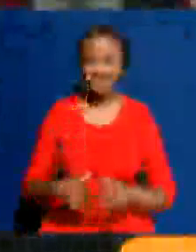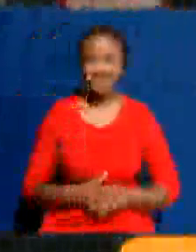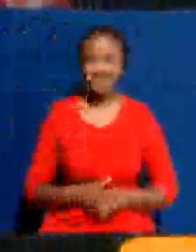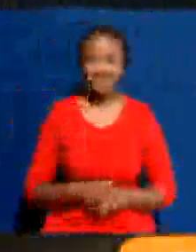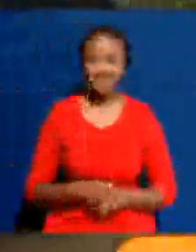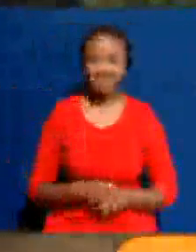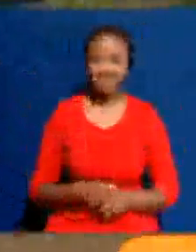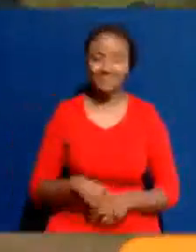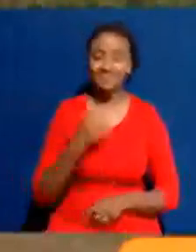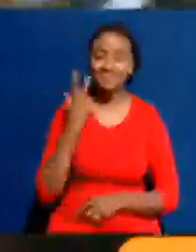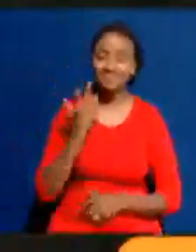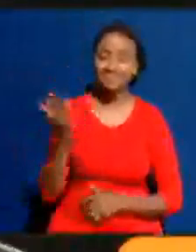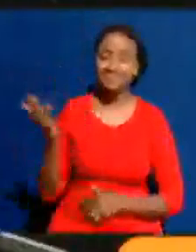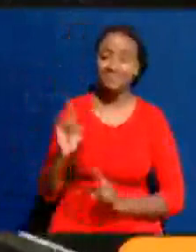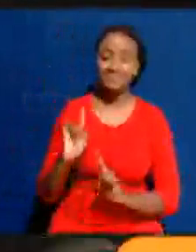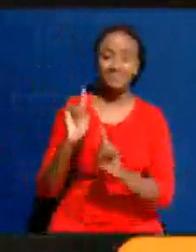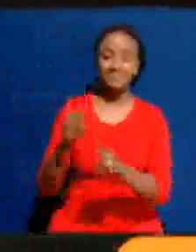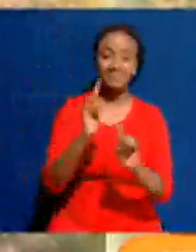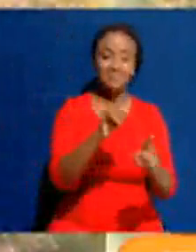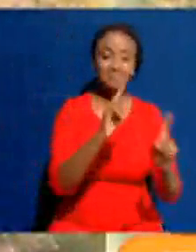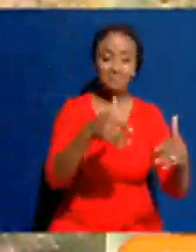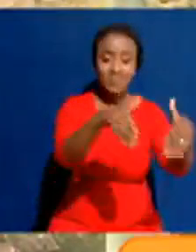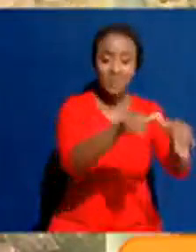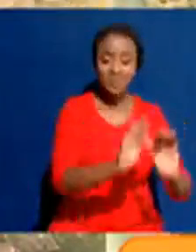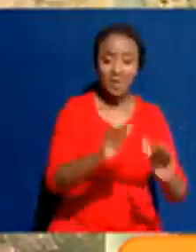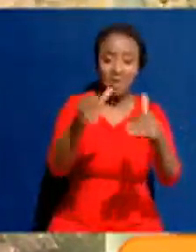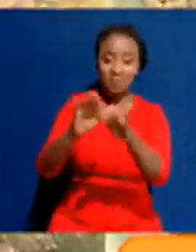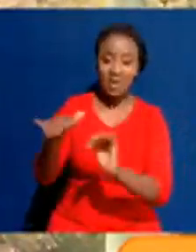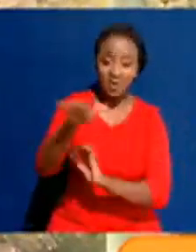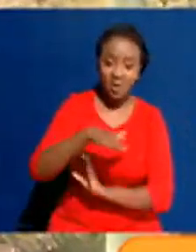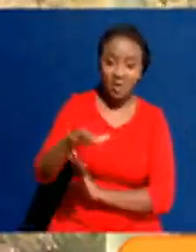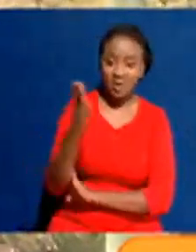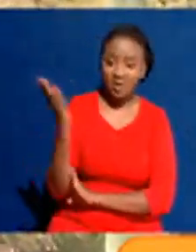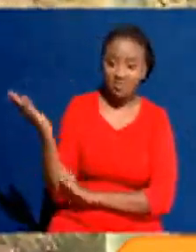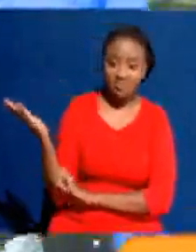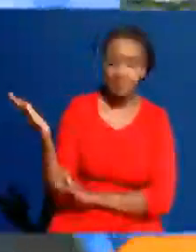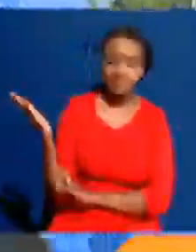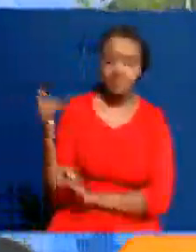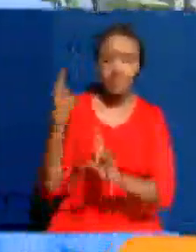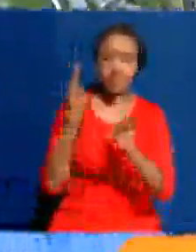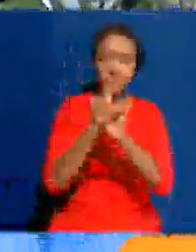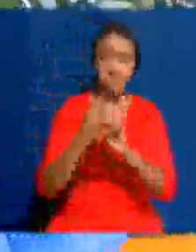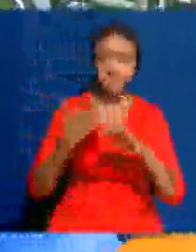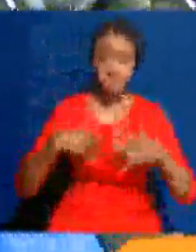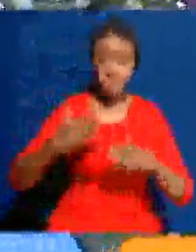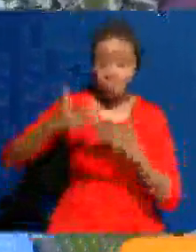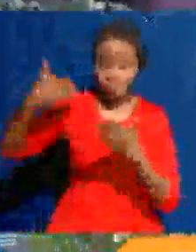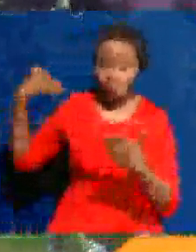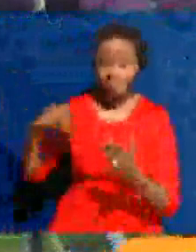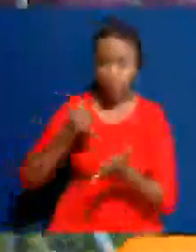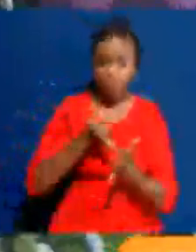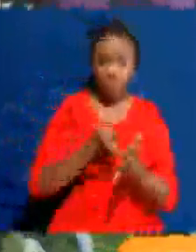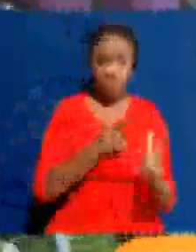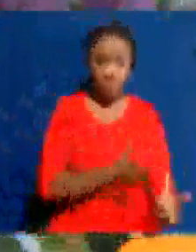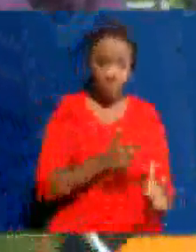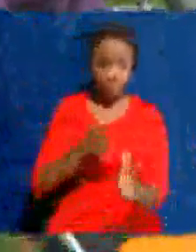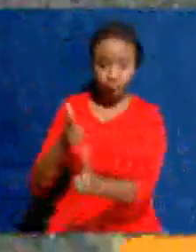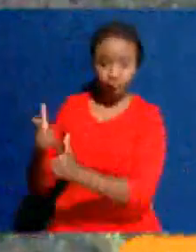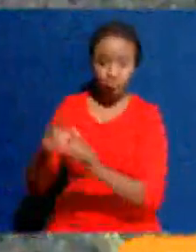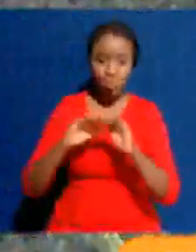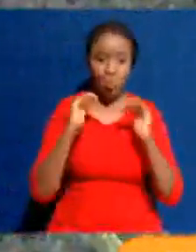kwa kuzuru makaburi ya Kariakor, ambapo mashujaa walioshiriki vita vya kwanza na vya pili vya